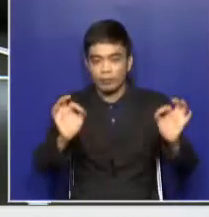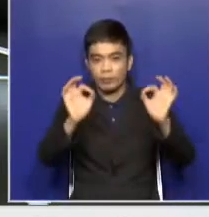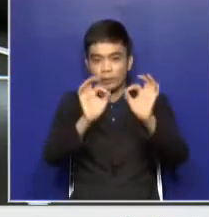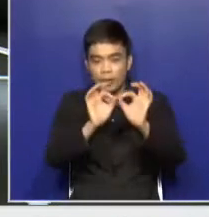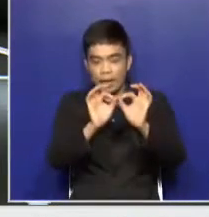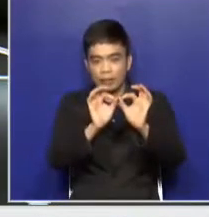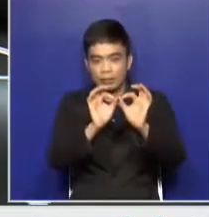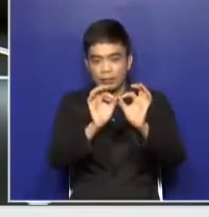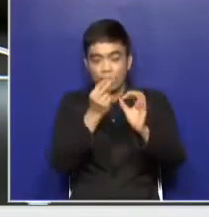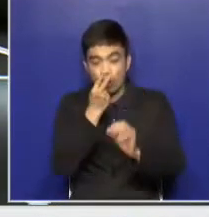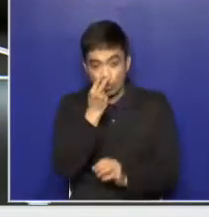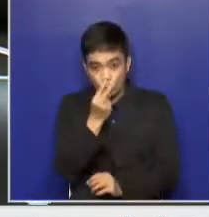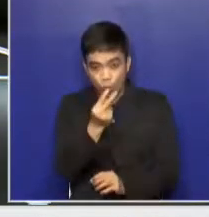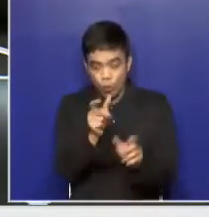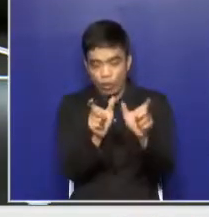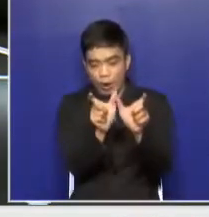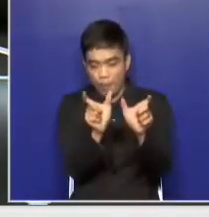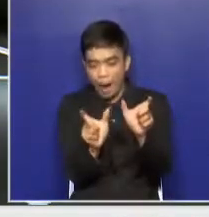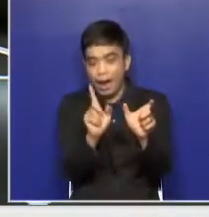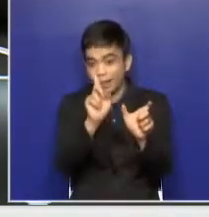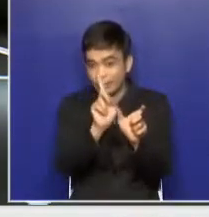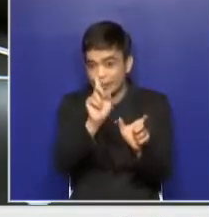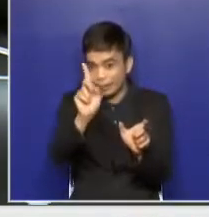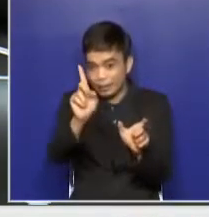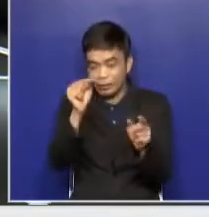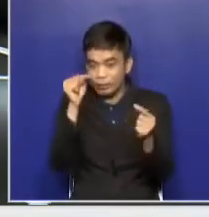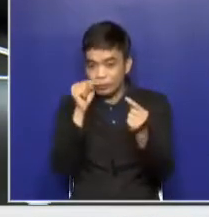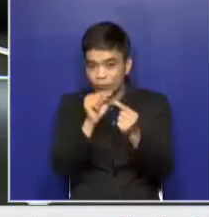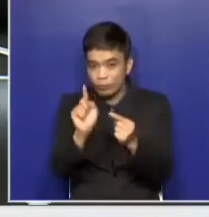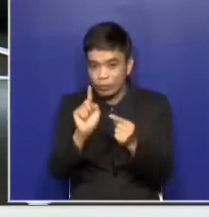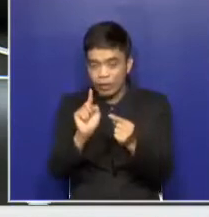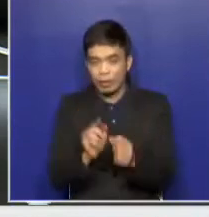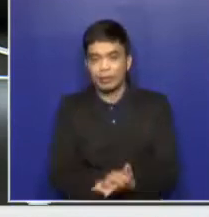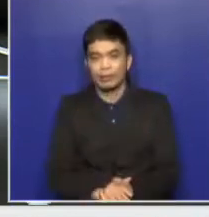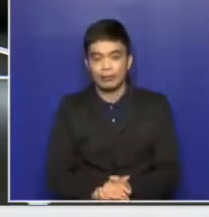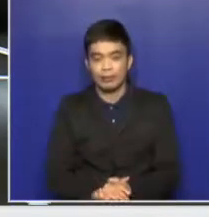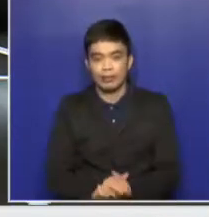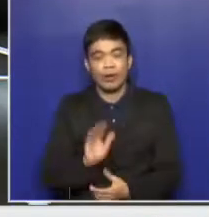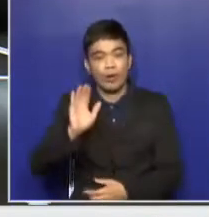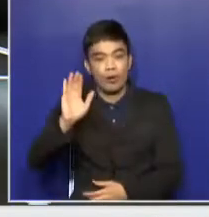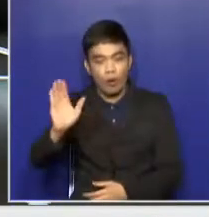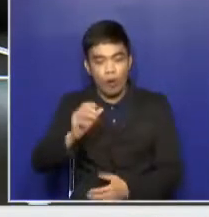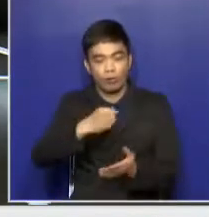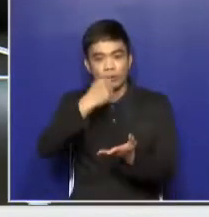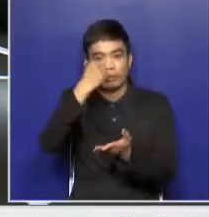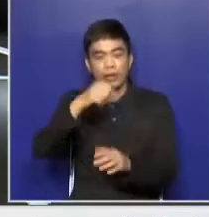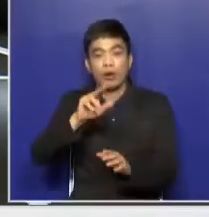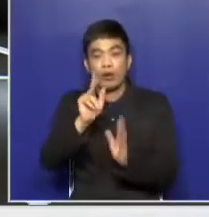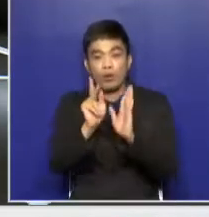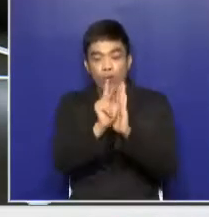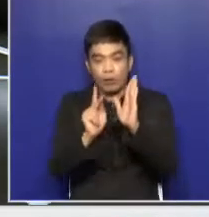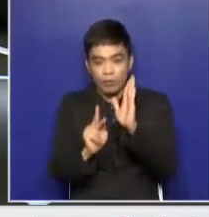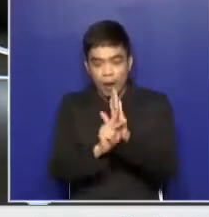ย่อหน้าตัวครับอยู่ในวรรคแรกเลยนะครับก็คือด้วยพระราชจะบัญญัติองค์กรจัดสรรขึ้นความถี่และกำกับการประกอบกิจ